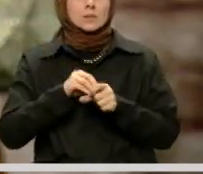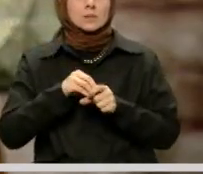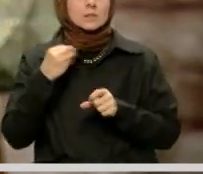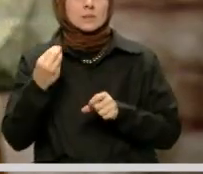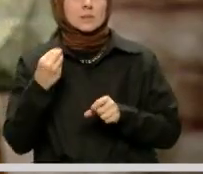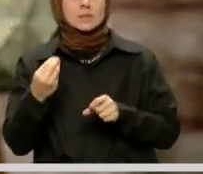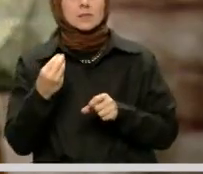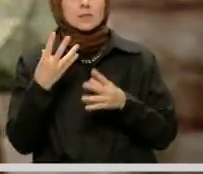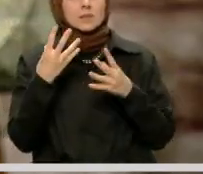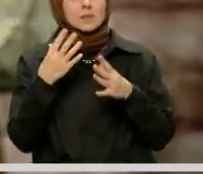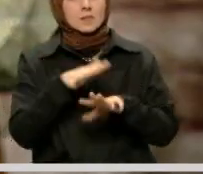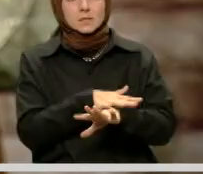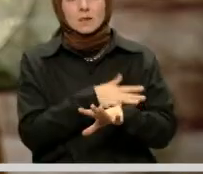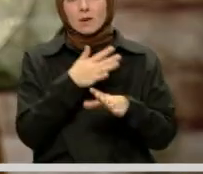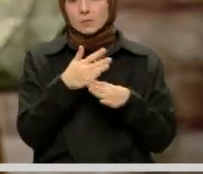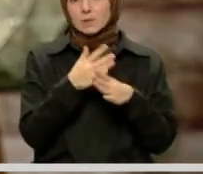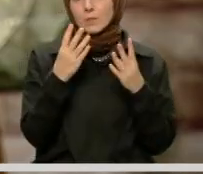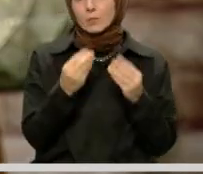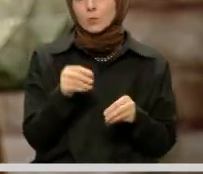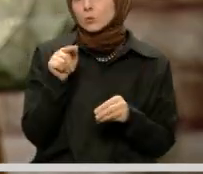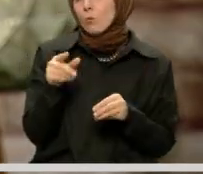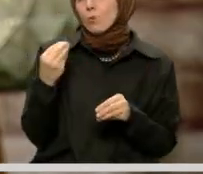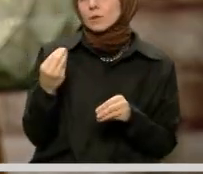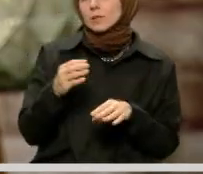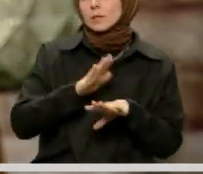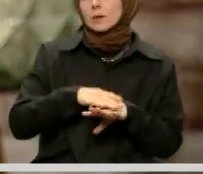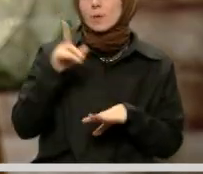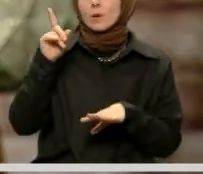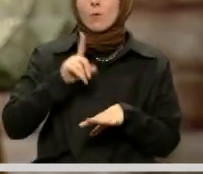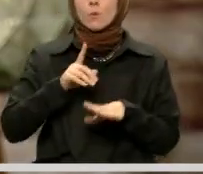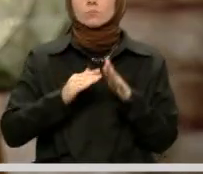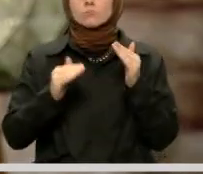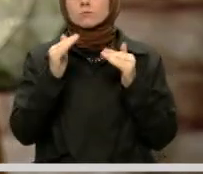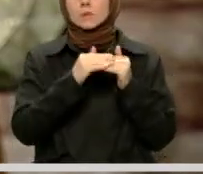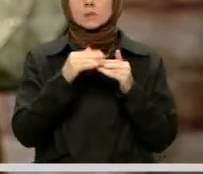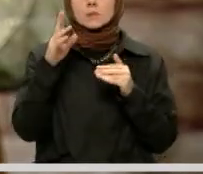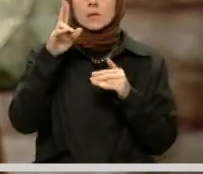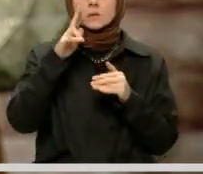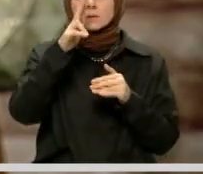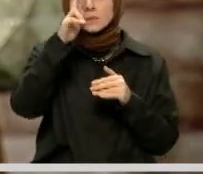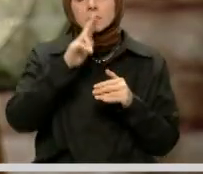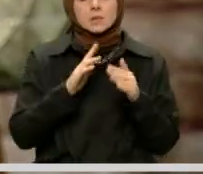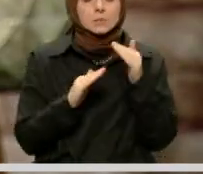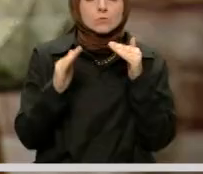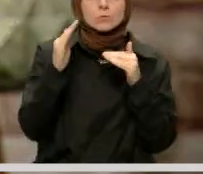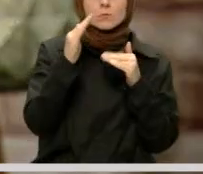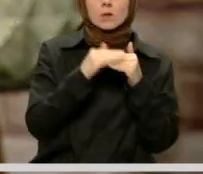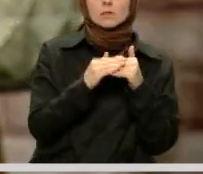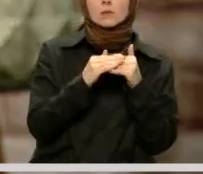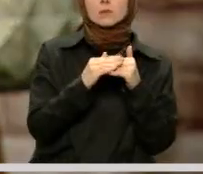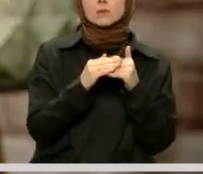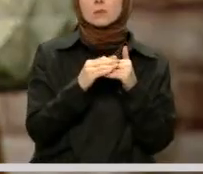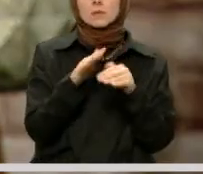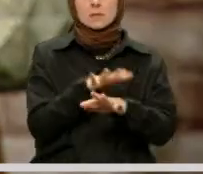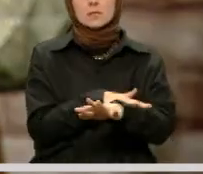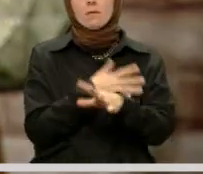sevap vesilesi olur. O iyiliği yapar, 10 katından 700 katına kadar mükafatlı bir şekilde o onu yansıtılır. Ramazan'da